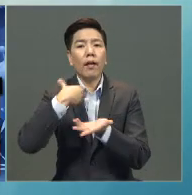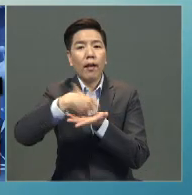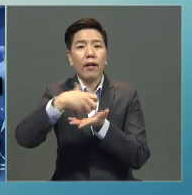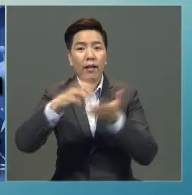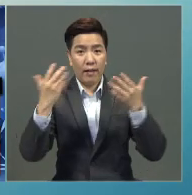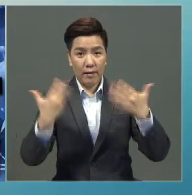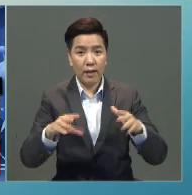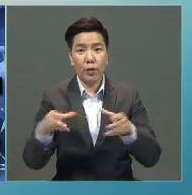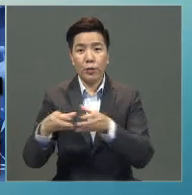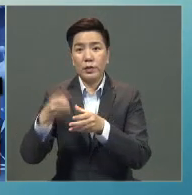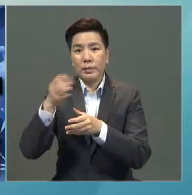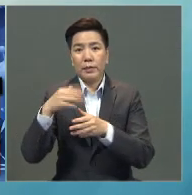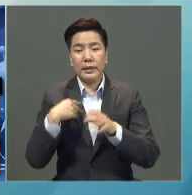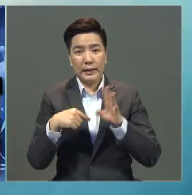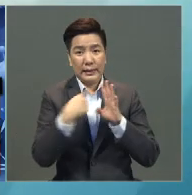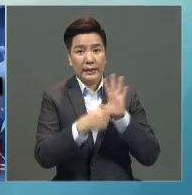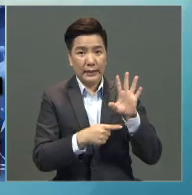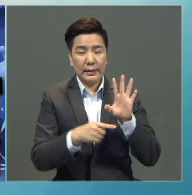รายจะดูว่าเยอะนิดนึงแต่ว่าก็เป็นกลุ่มก่อนที่เราเคยได้รายงานไปบ้างแล้วนะครับ4